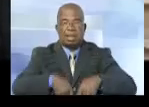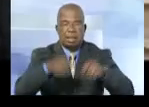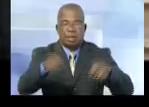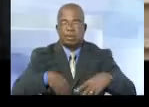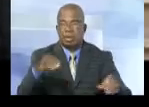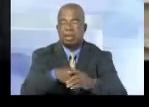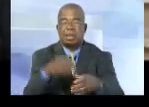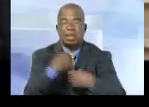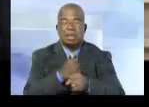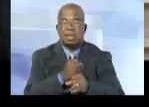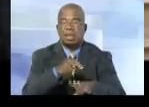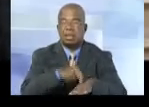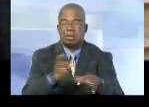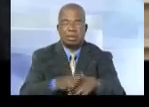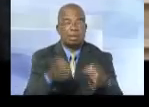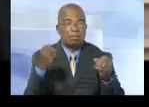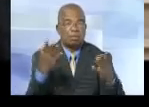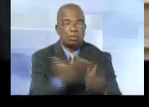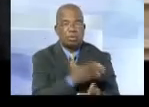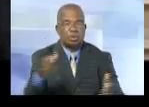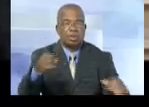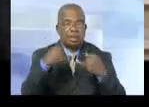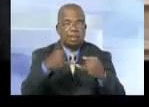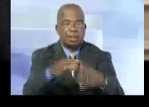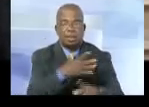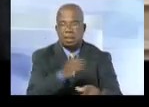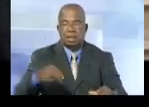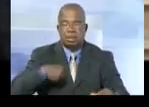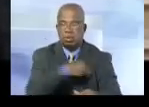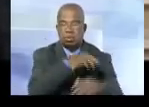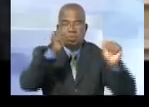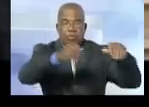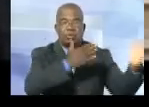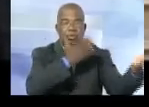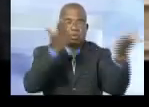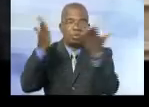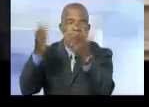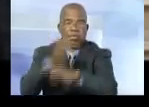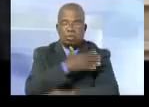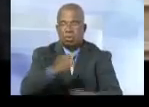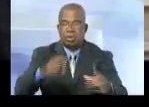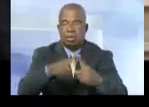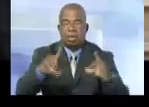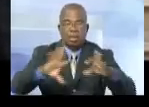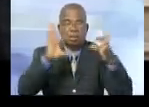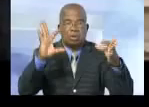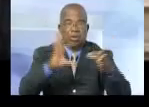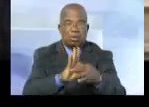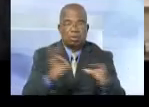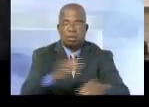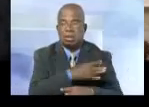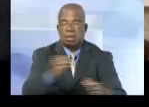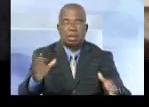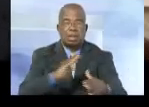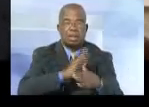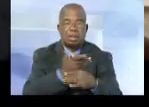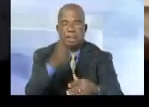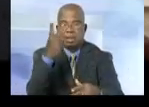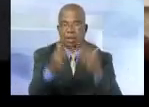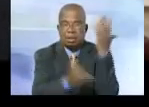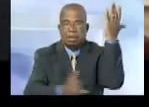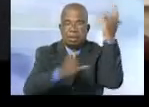produits agricoles, dans tous les domaines où nous pouvons apporter quelque chose à la collaboration bilatérale entre nos deux pays. Et comme